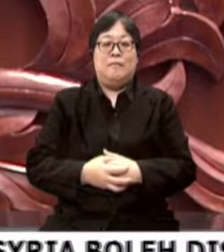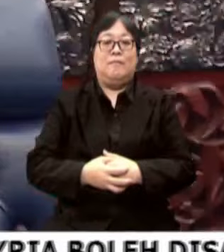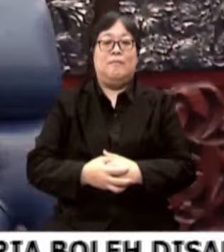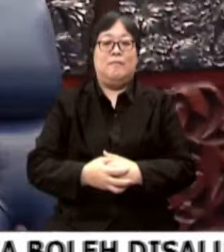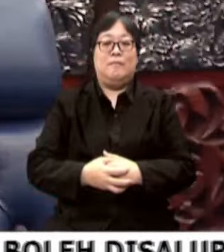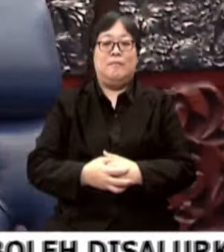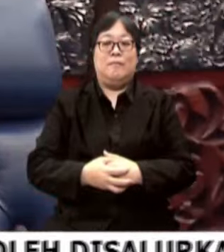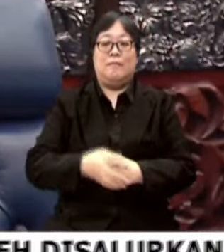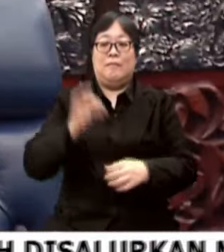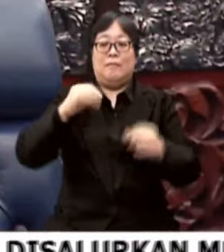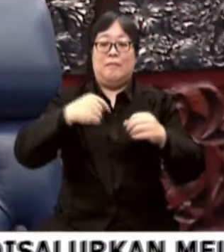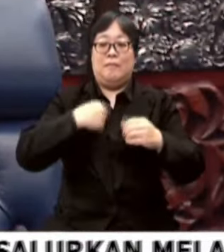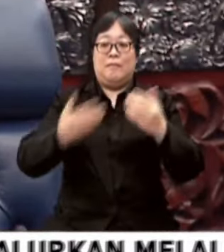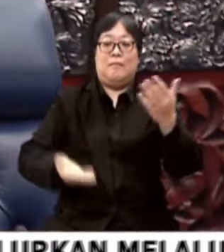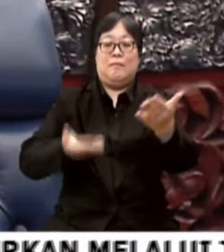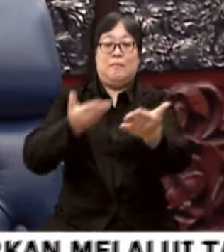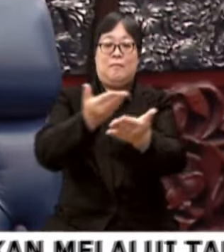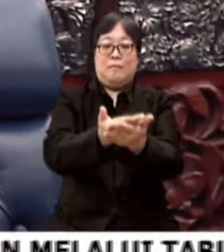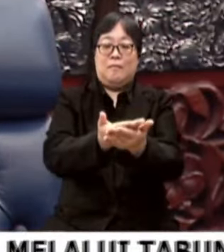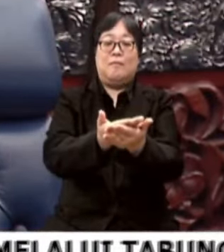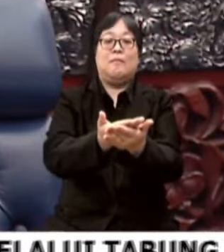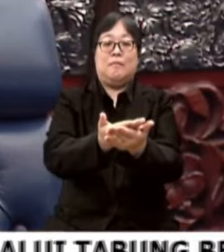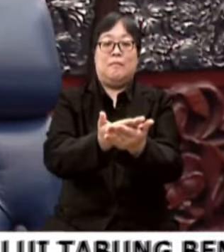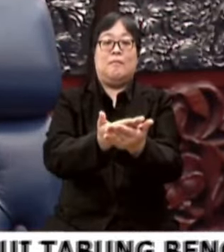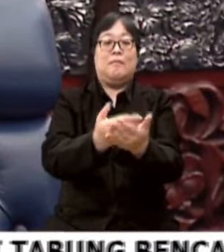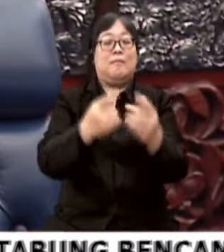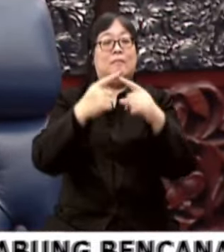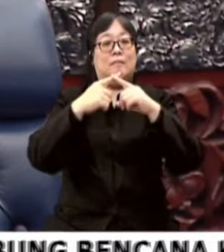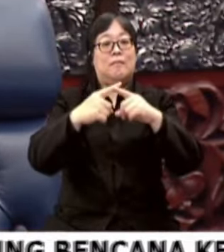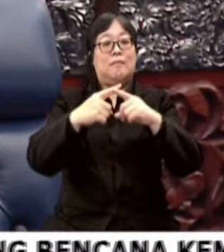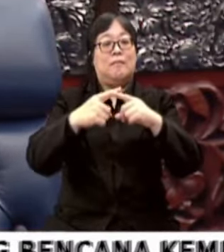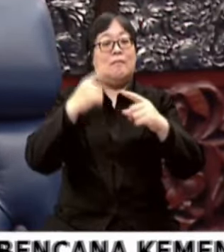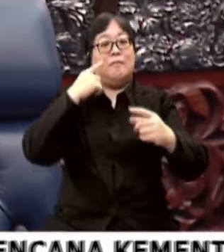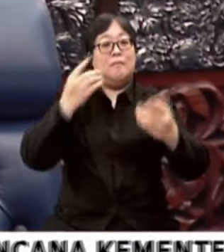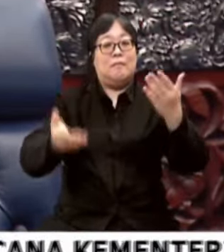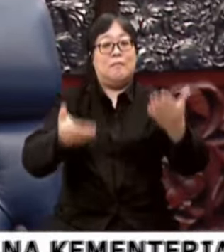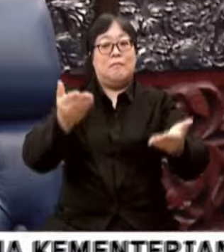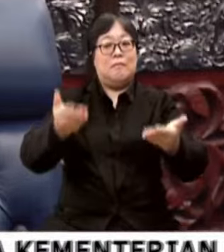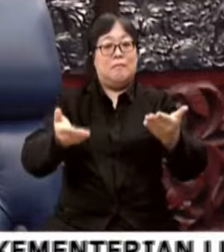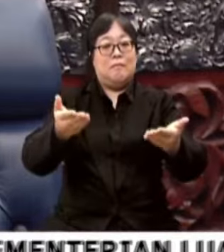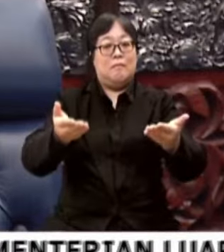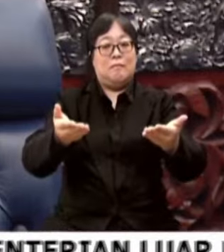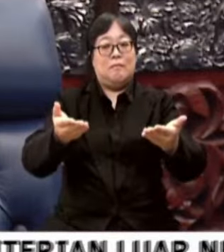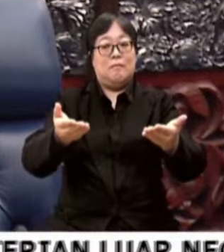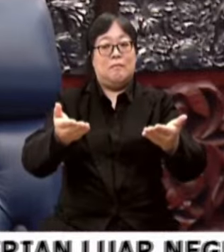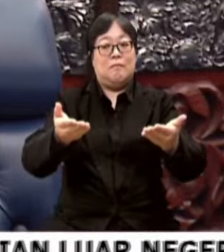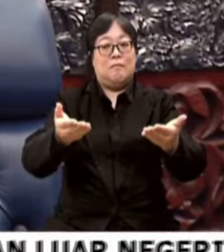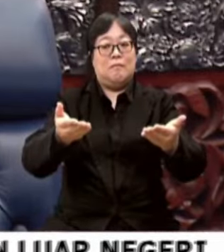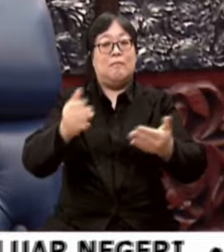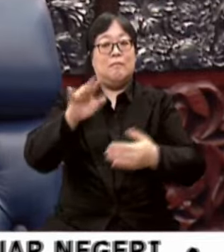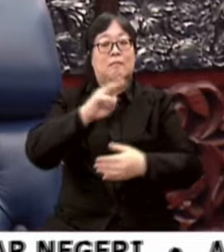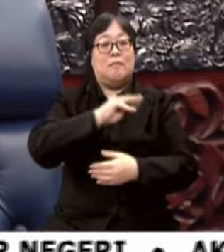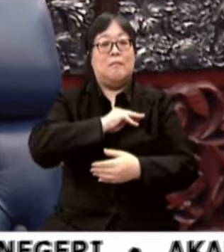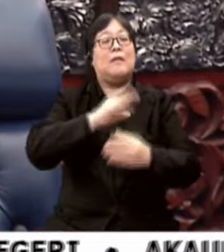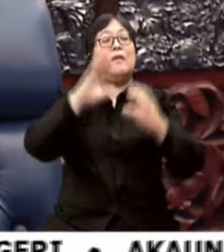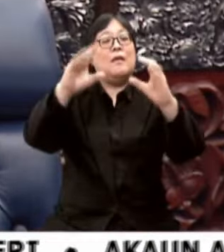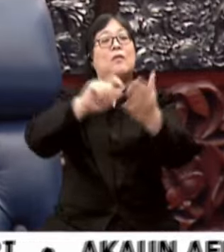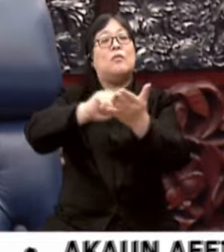saya kalau begitu saya usulkan supaya dewan mempertimbangkan menteri bertulis